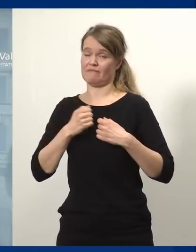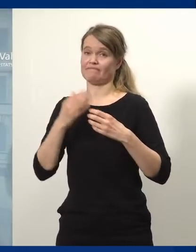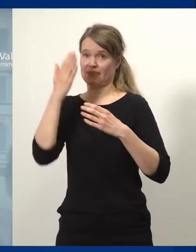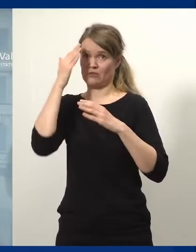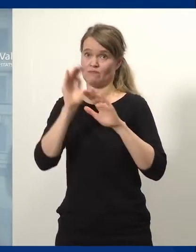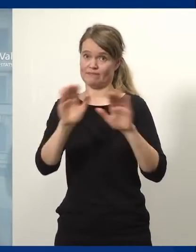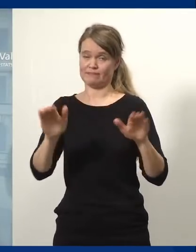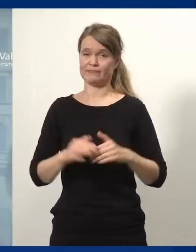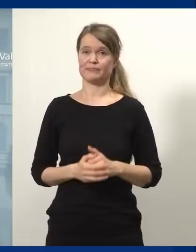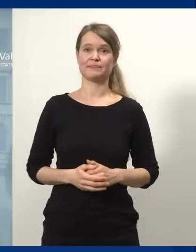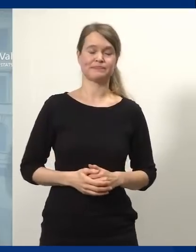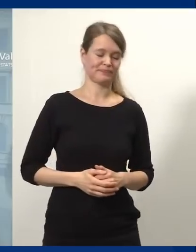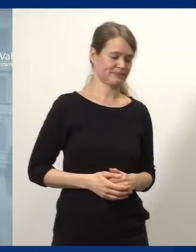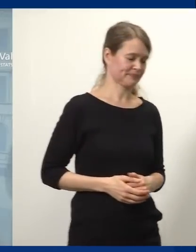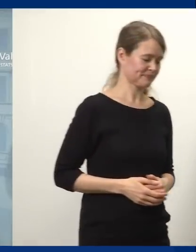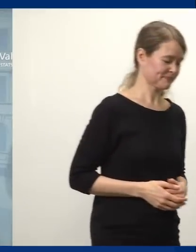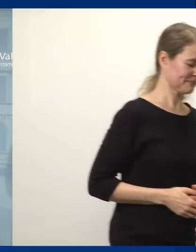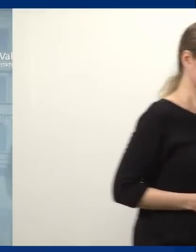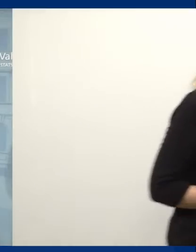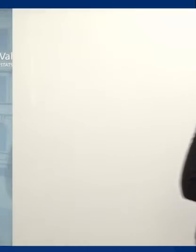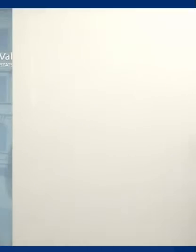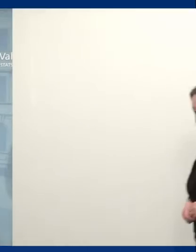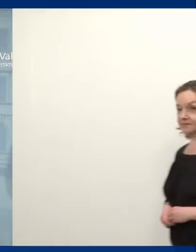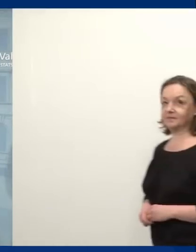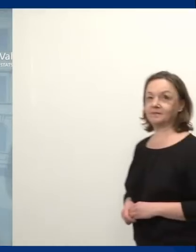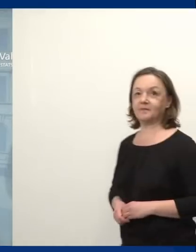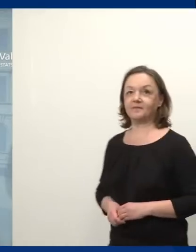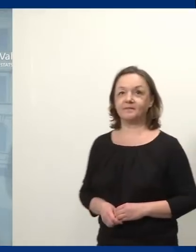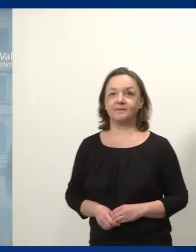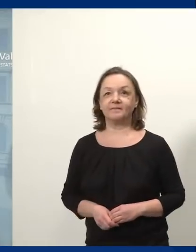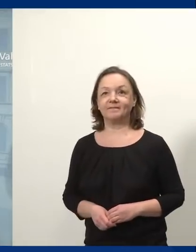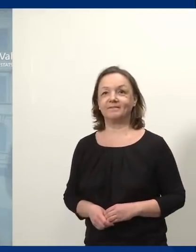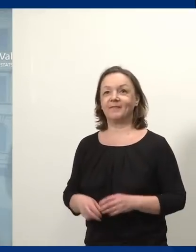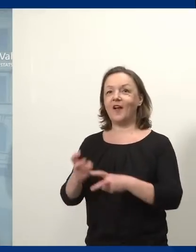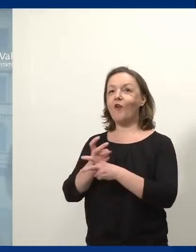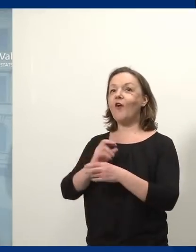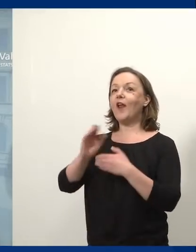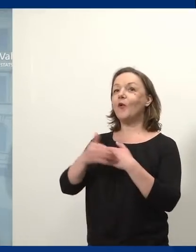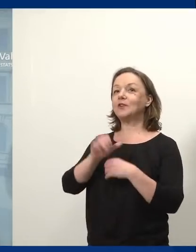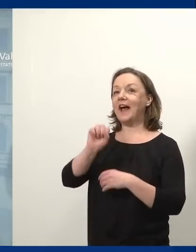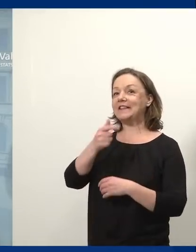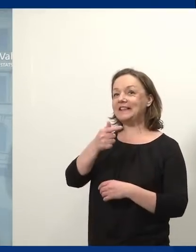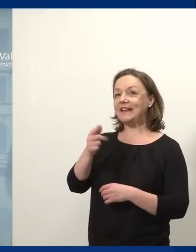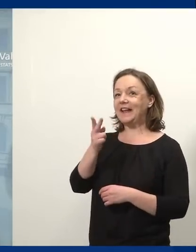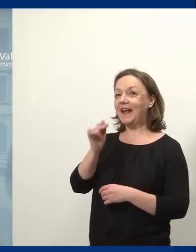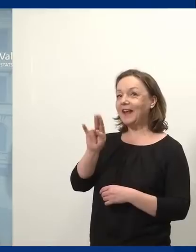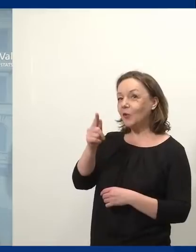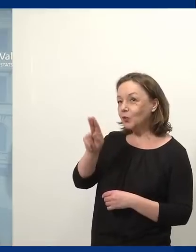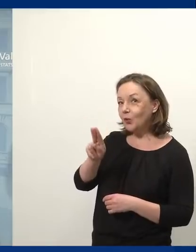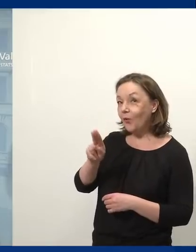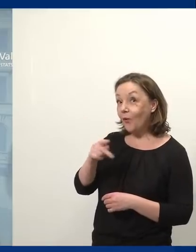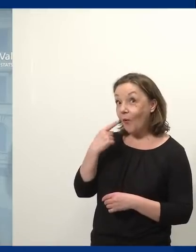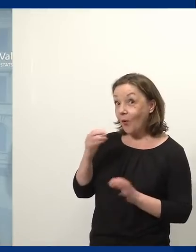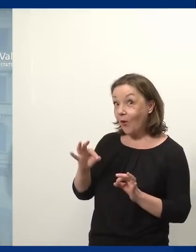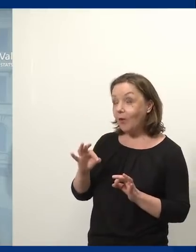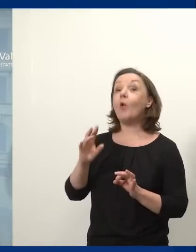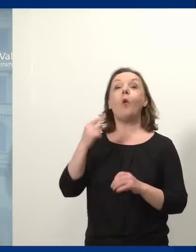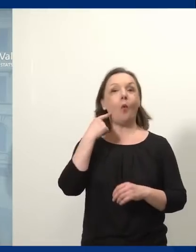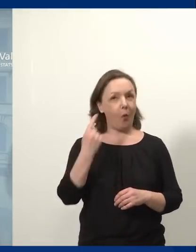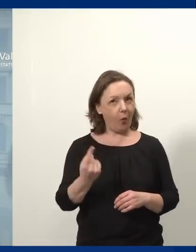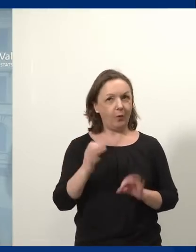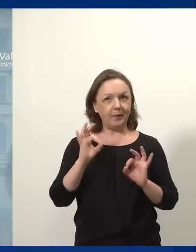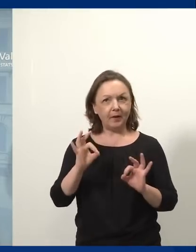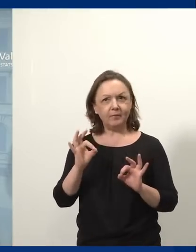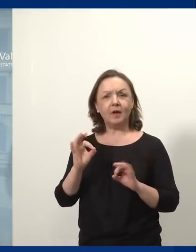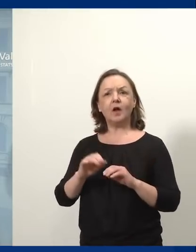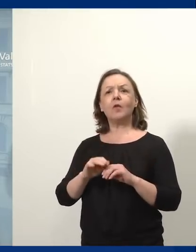Saila Kiuttua STT:ltä. Kuuletko nyt, Saila? Kiitoksia. Ole nyt, hyvä. Nyt pääsin vastaamaan. Eli olisin vielä